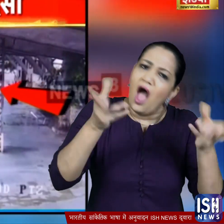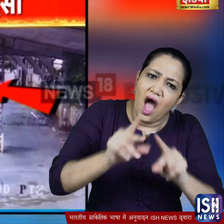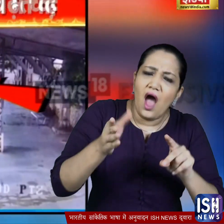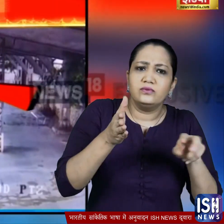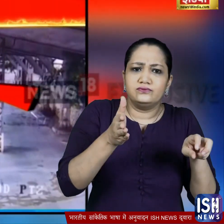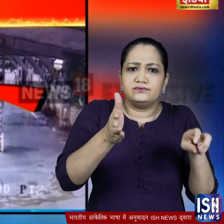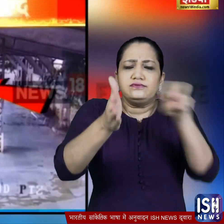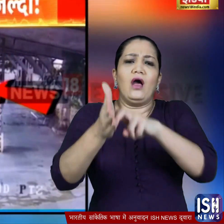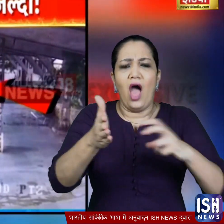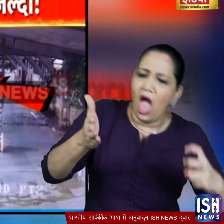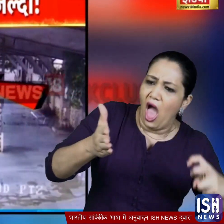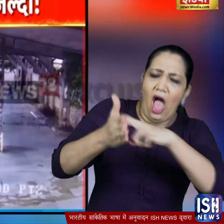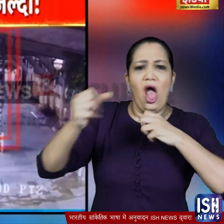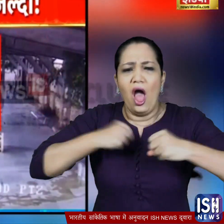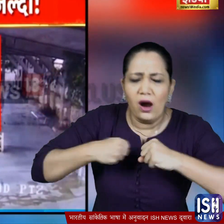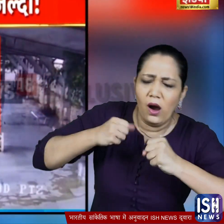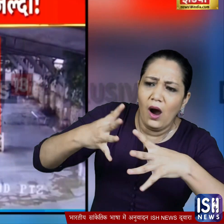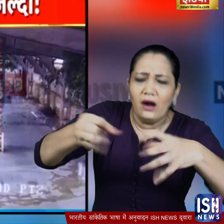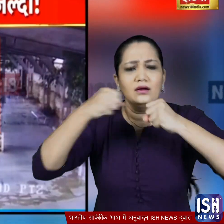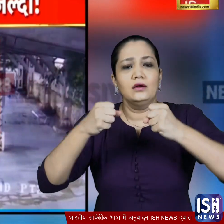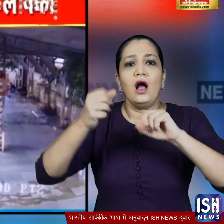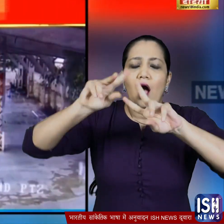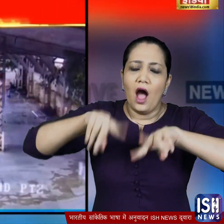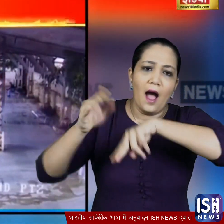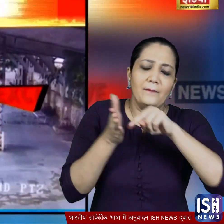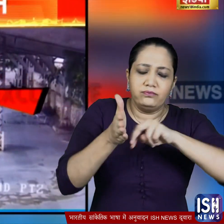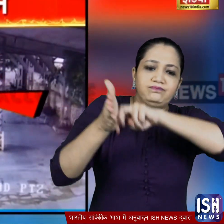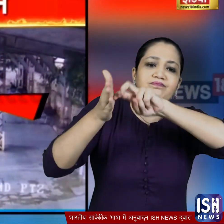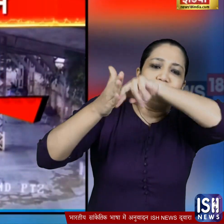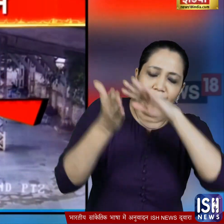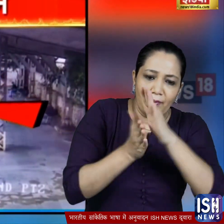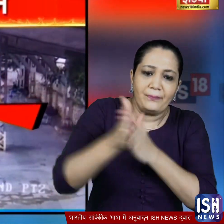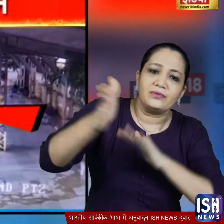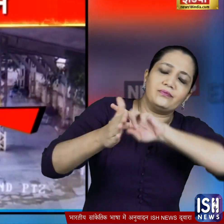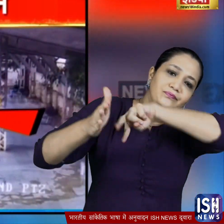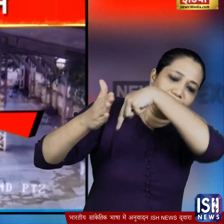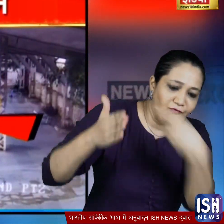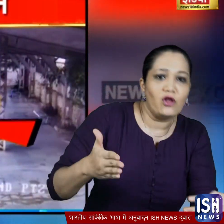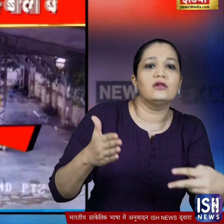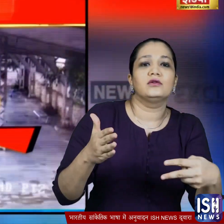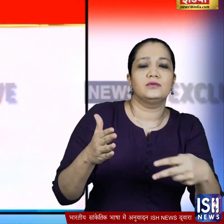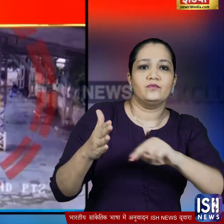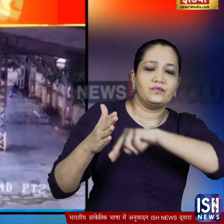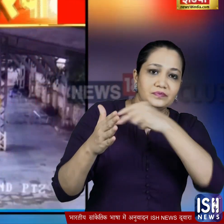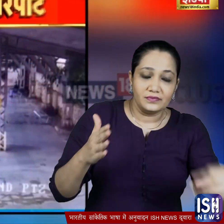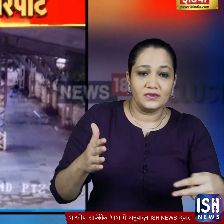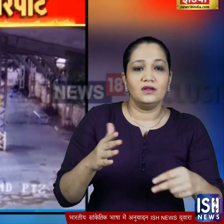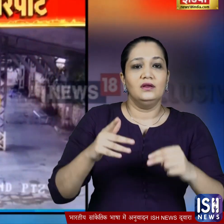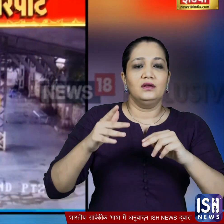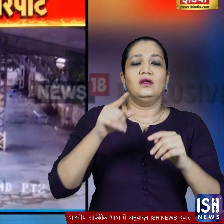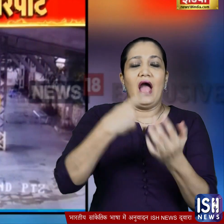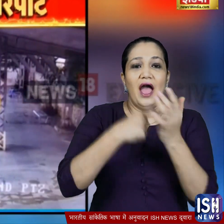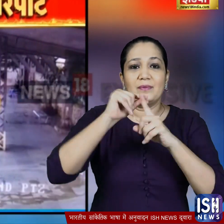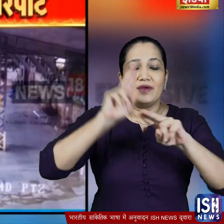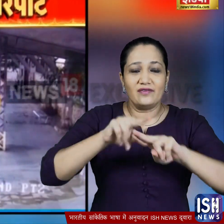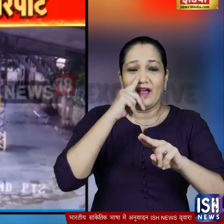ट्रेन को पकड़ने के लिए उस आदमी ने दौड़ लगा दी। इसी हड़बड़ी में ट्रेन पर चढ़ते वक्त उसका पैर फिसल गया और वो गिर पड़ा। उसके गिरते ही आरपीएफ